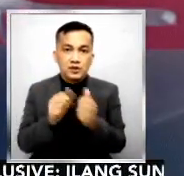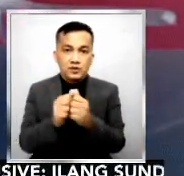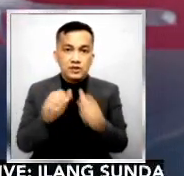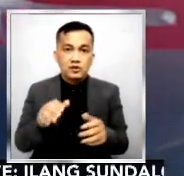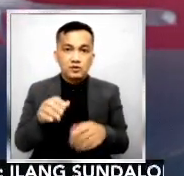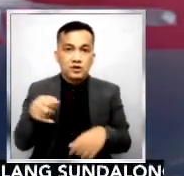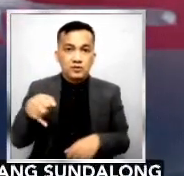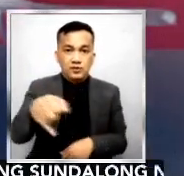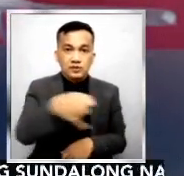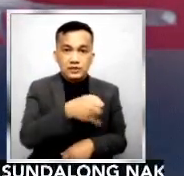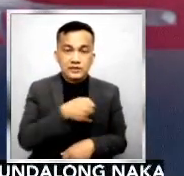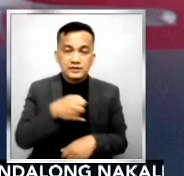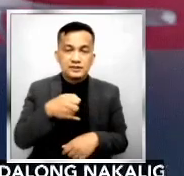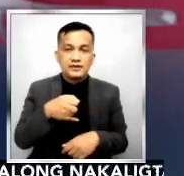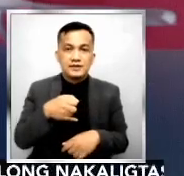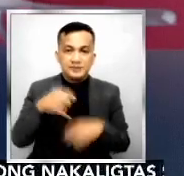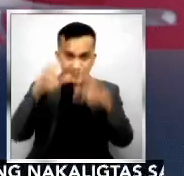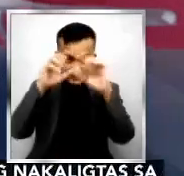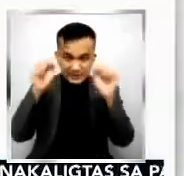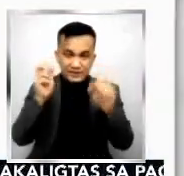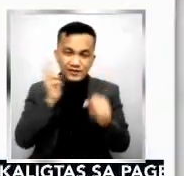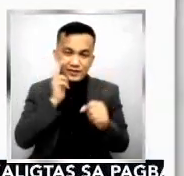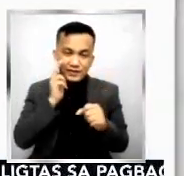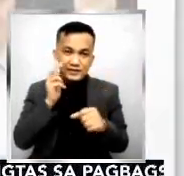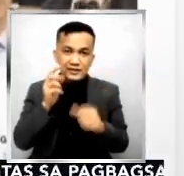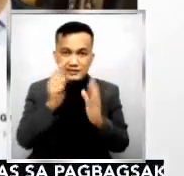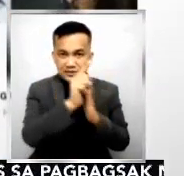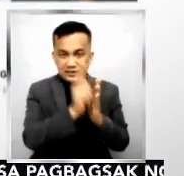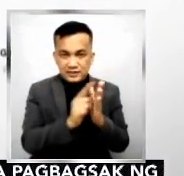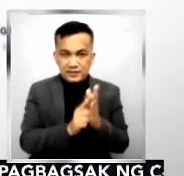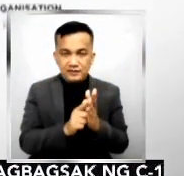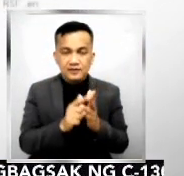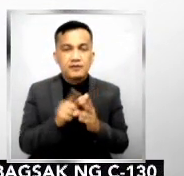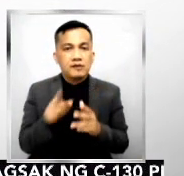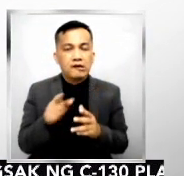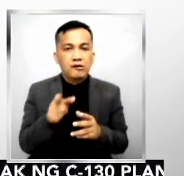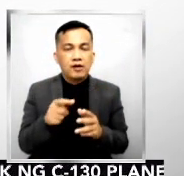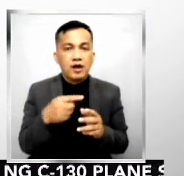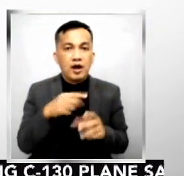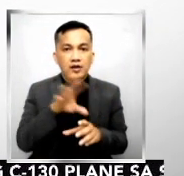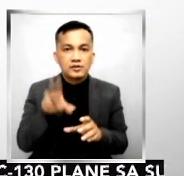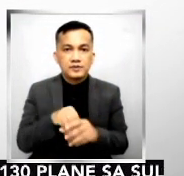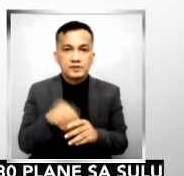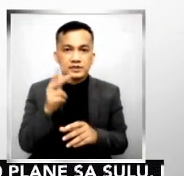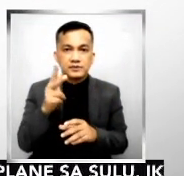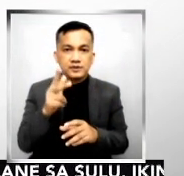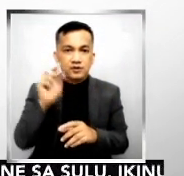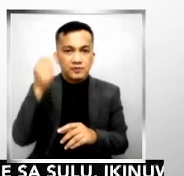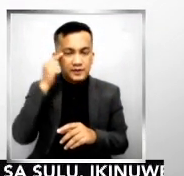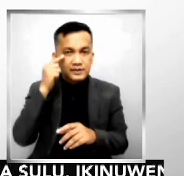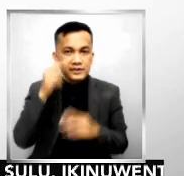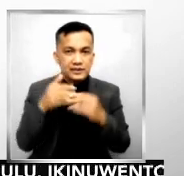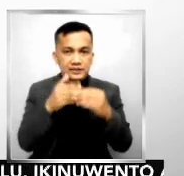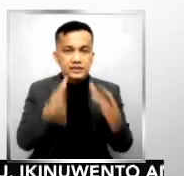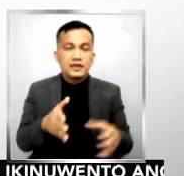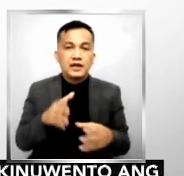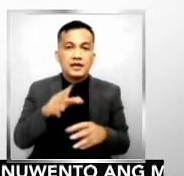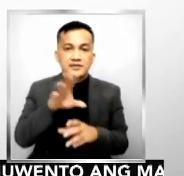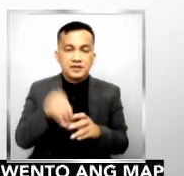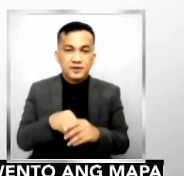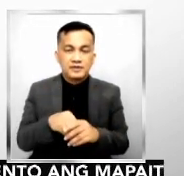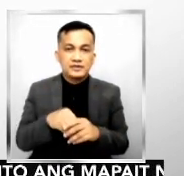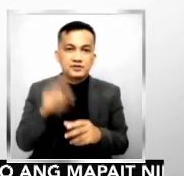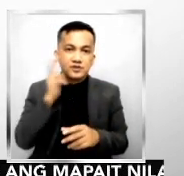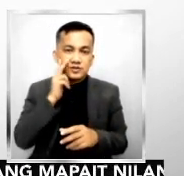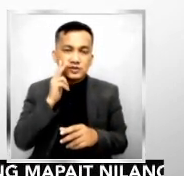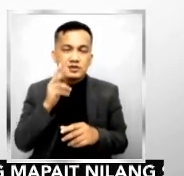mga press freedom predators. Mahigit 30 government leaders ang kasama ni Duterte sa listahan ng mga pinunong sumisira